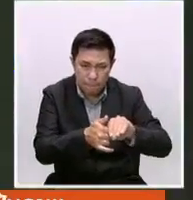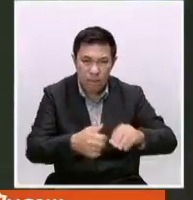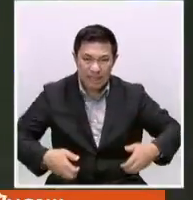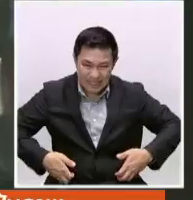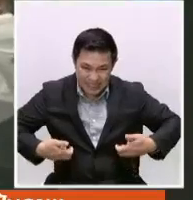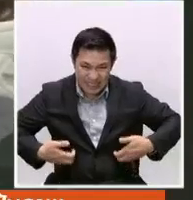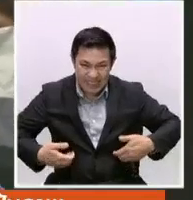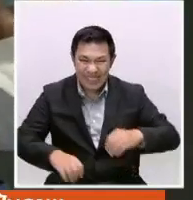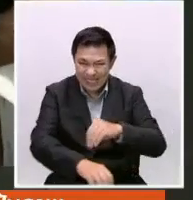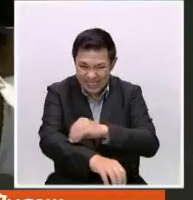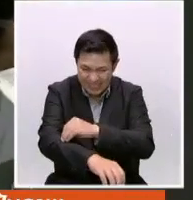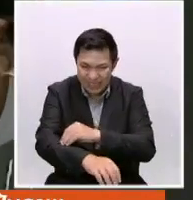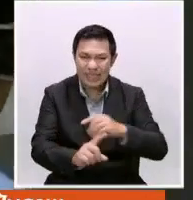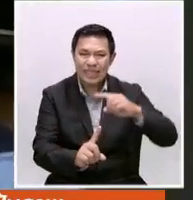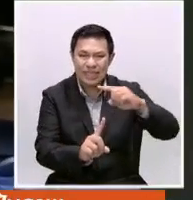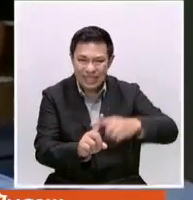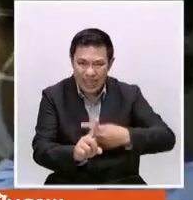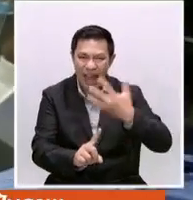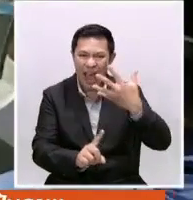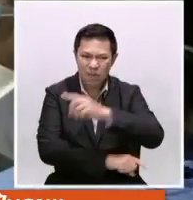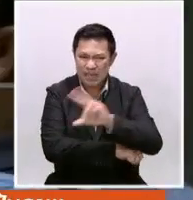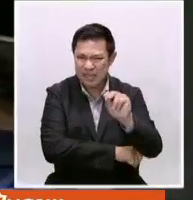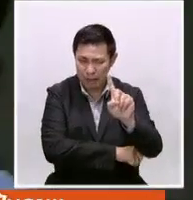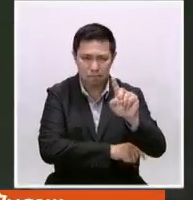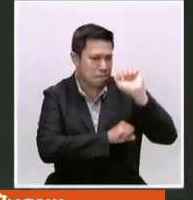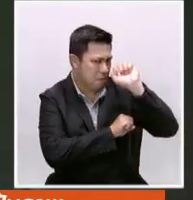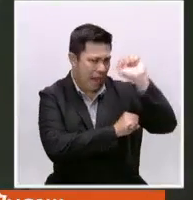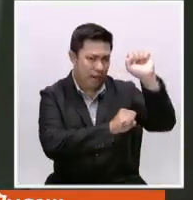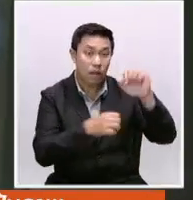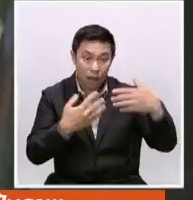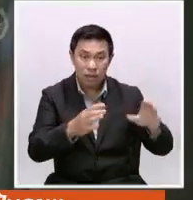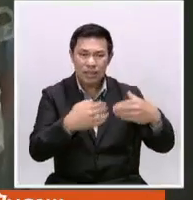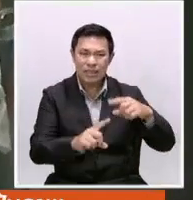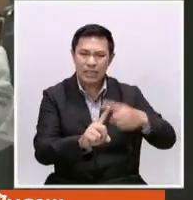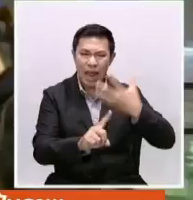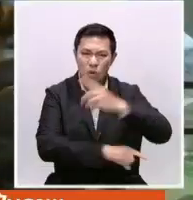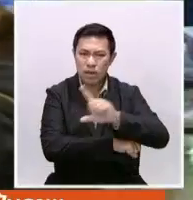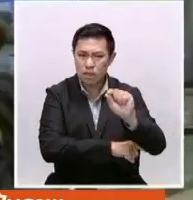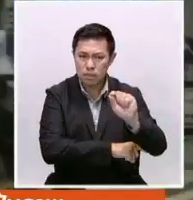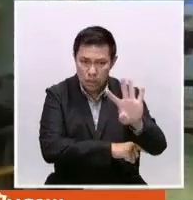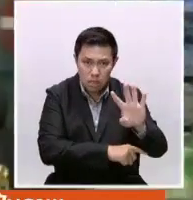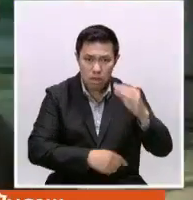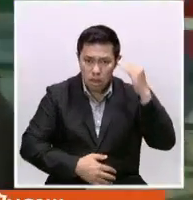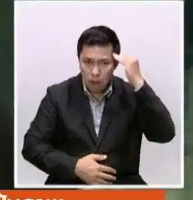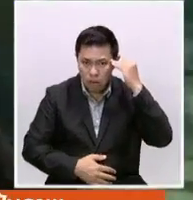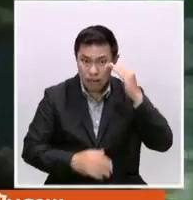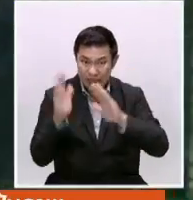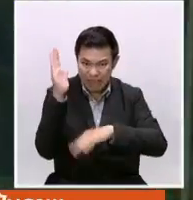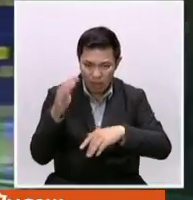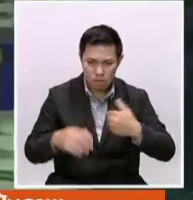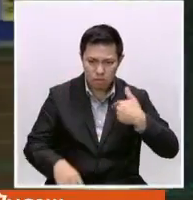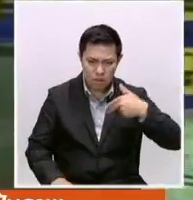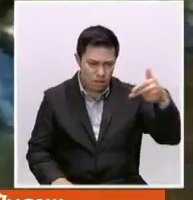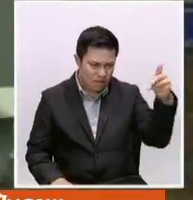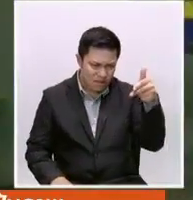พฤษภาคมที่ผ่านมาและก่อนหน้านั้นค่ะวันที่24พฤษภาคมเกาหลีใต้ได้เริ่มตรวจวัดอุณหภูมิและ